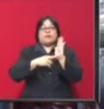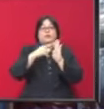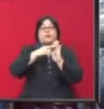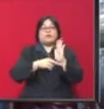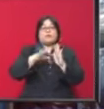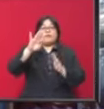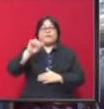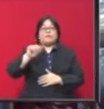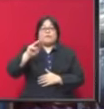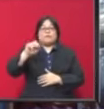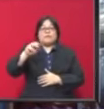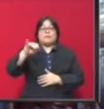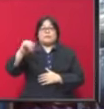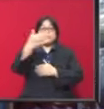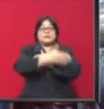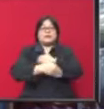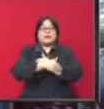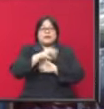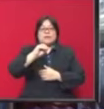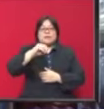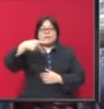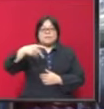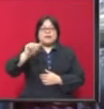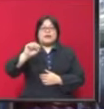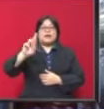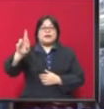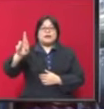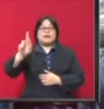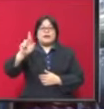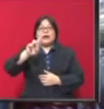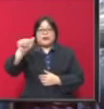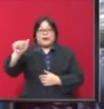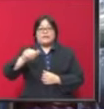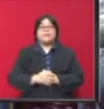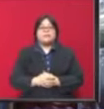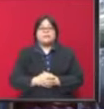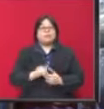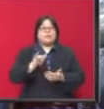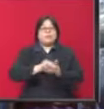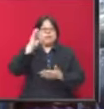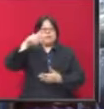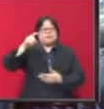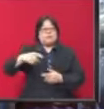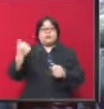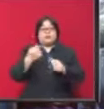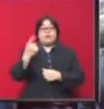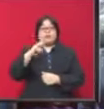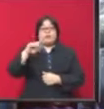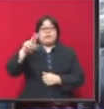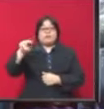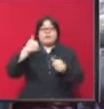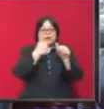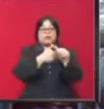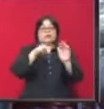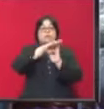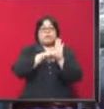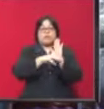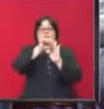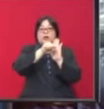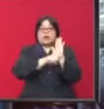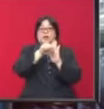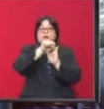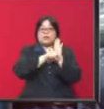famous-famous negara NVL Empire akan memastikan sesuatu Baekhyun melepas syarat-syarat